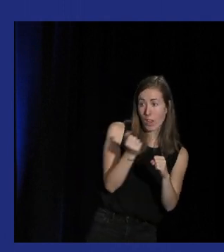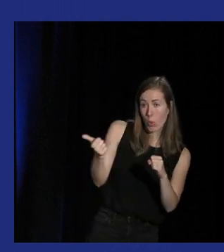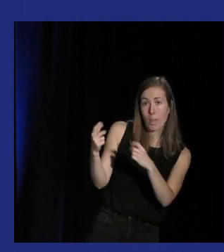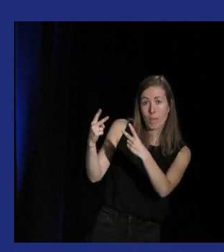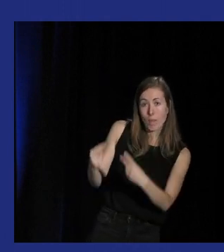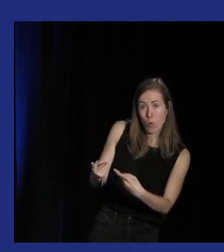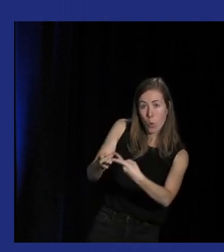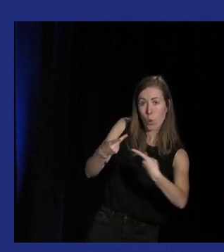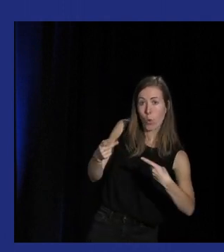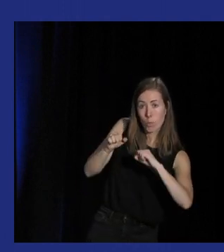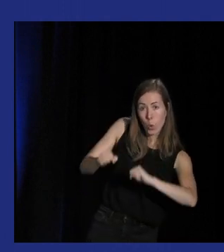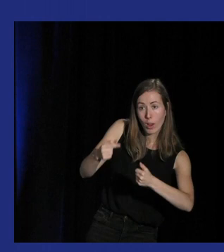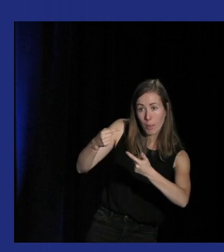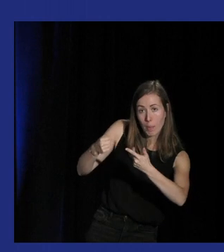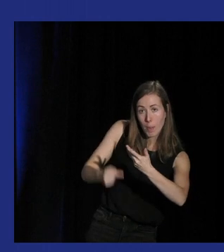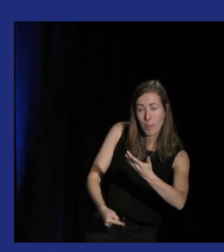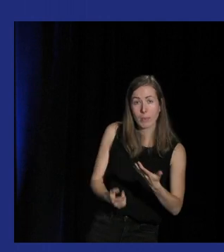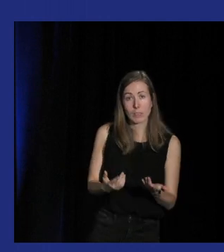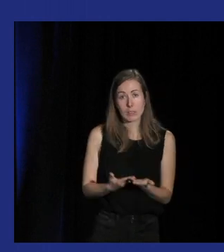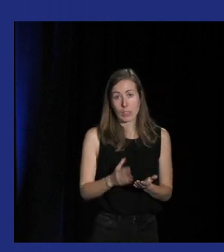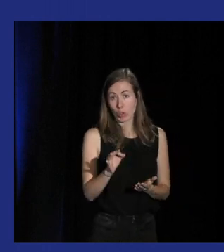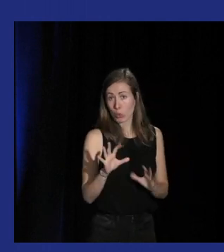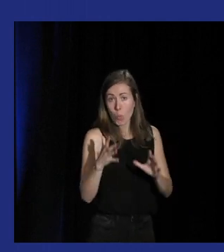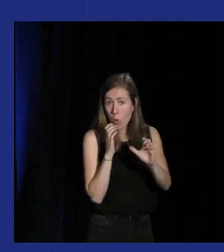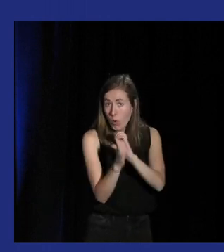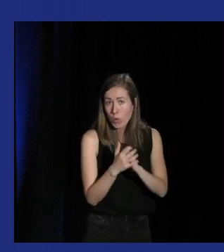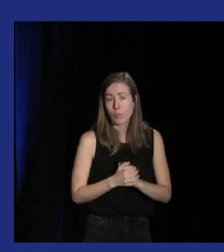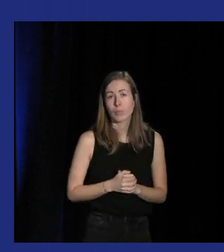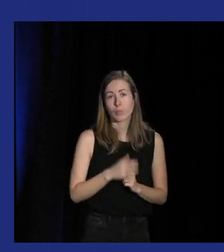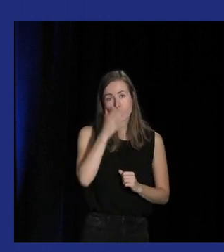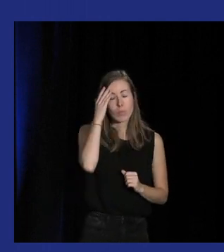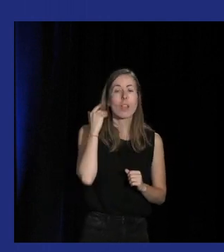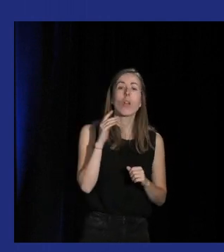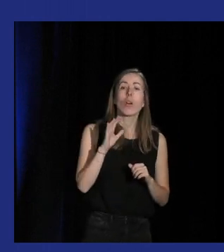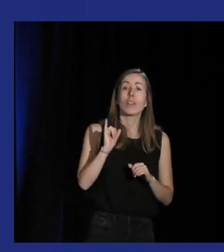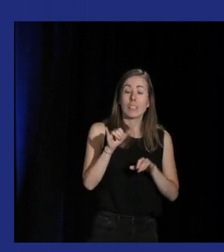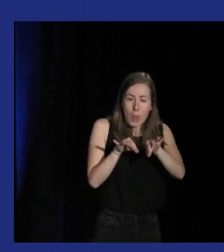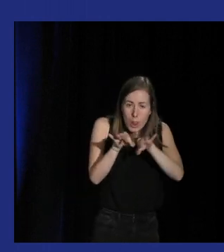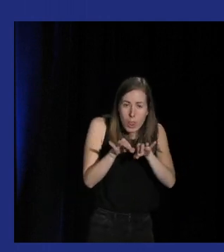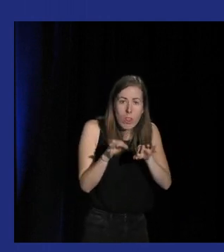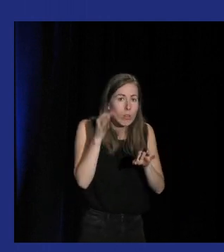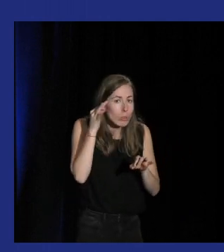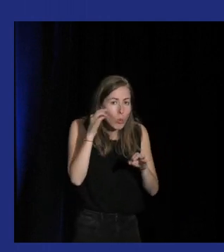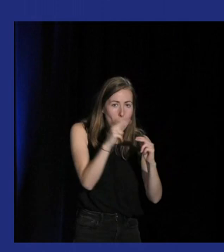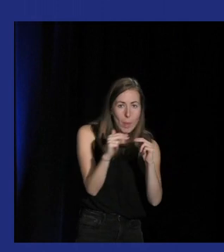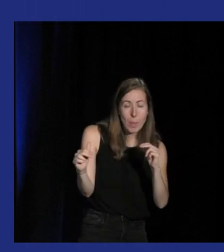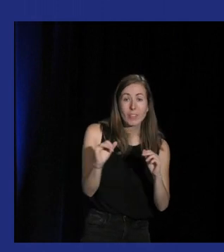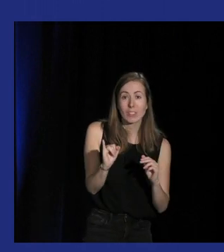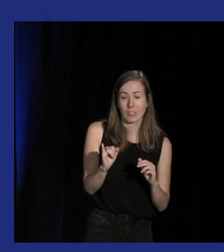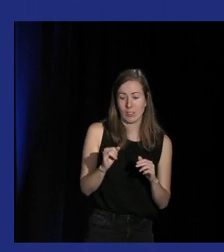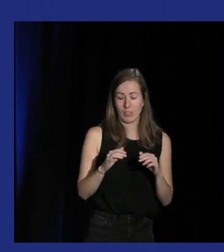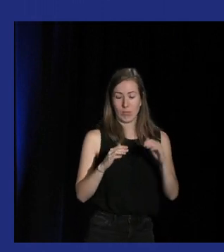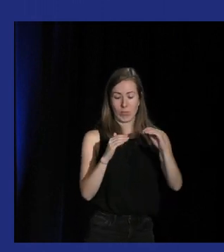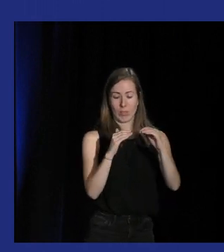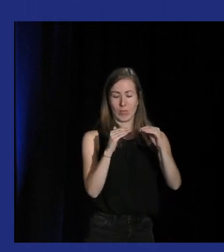permets de faire dans le moteur audio les personnes qui mixent des honneurs et le leads sont designer et le directeur audio en fait